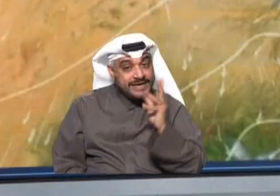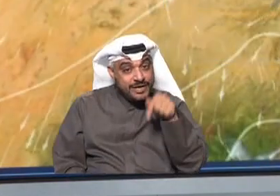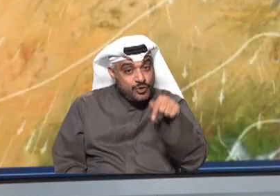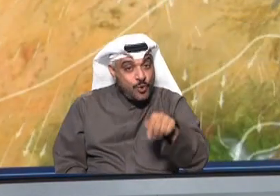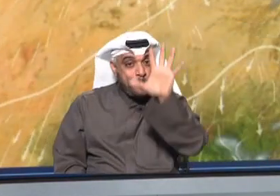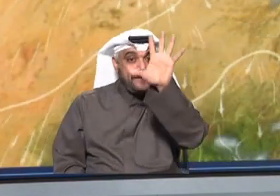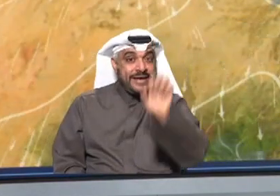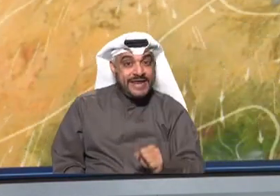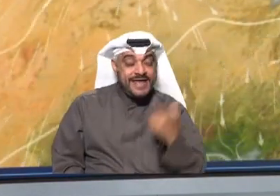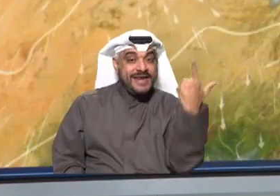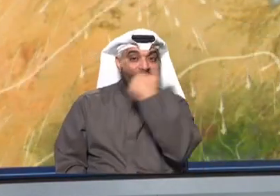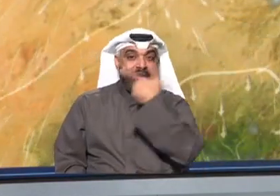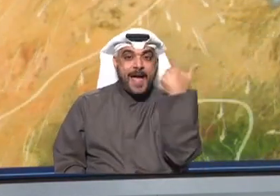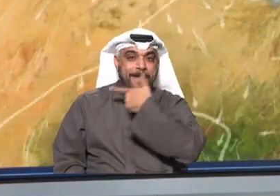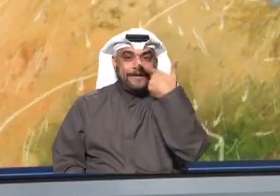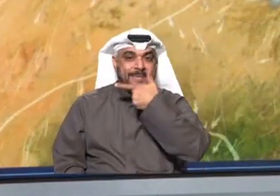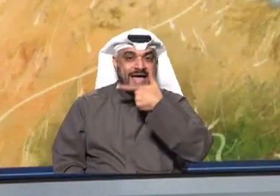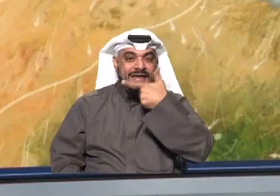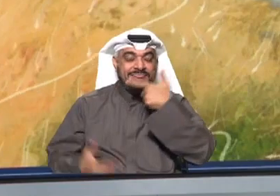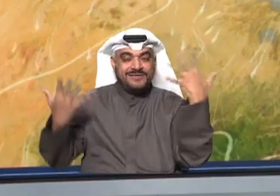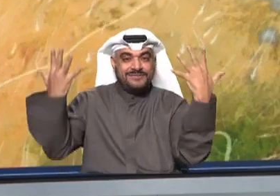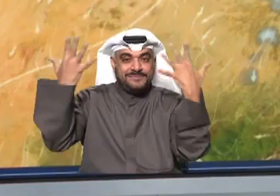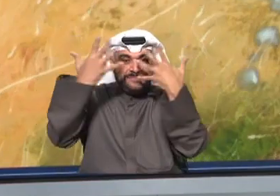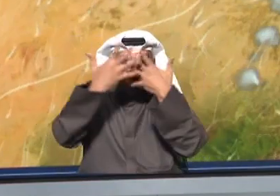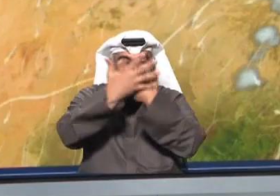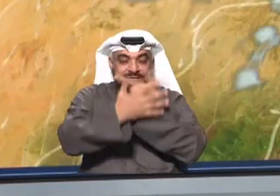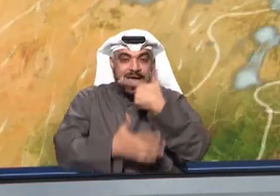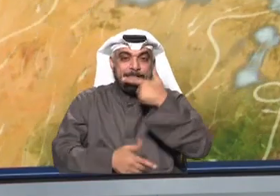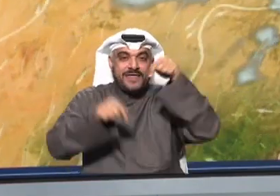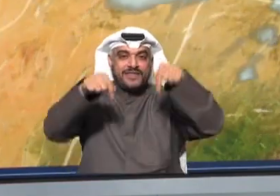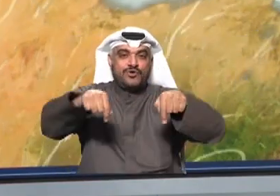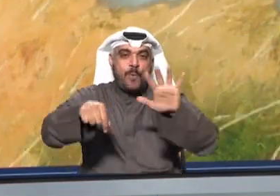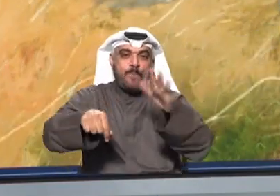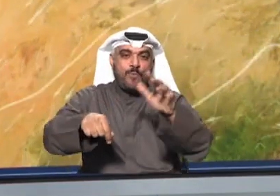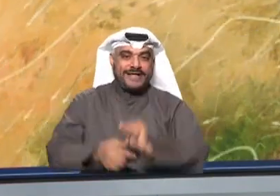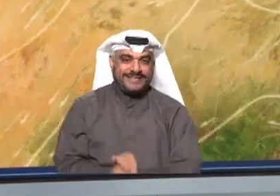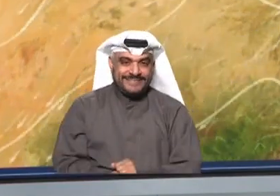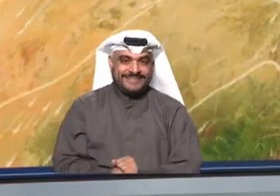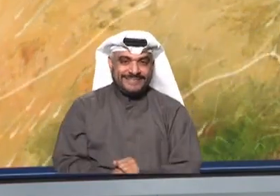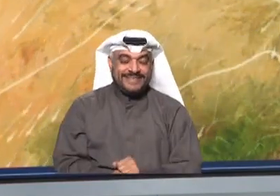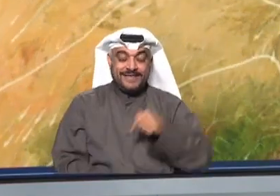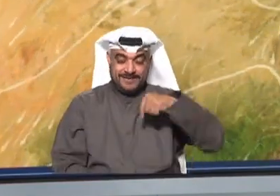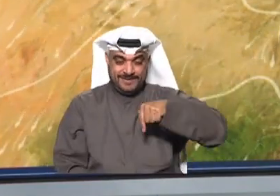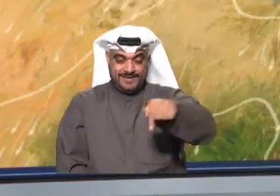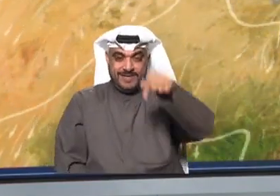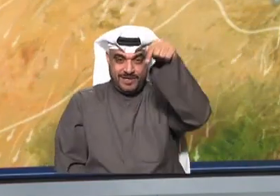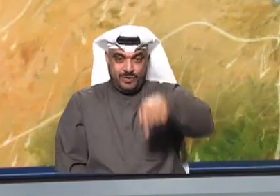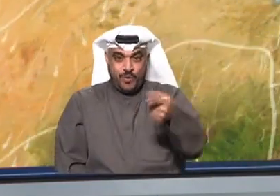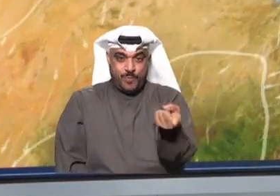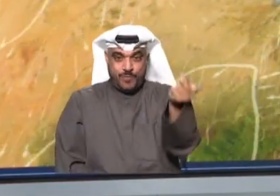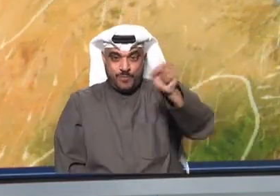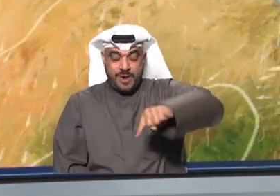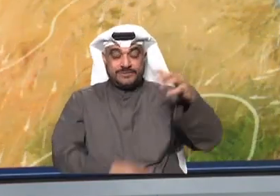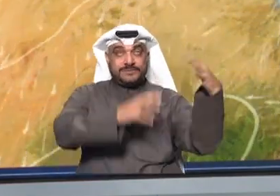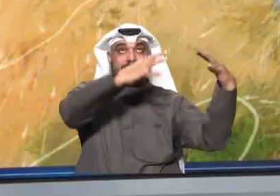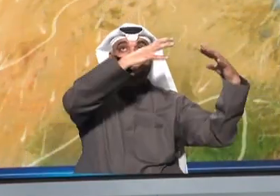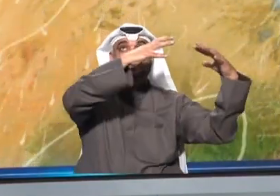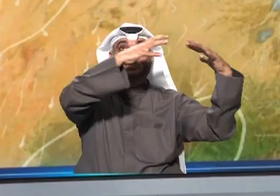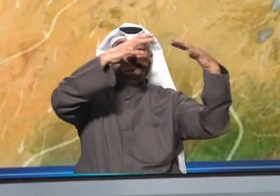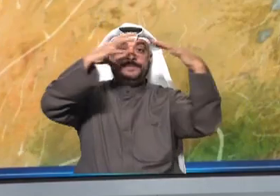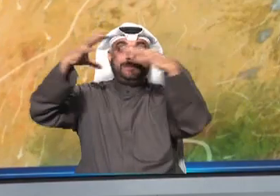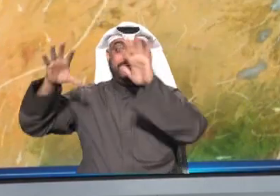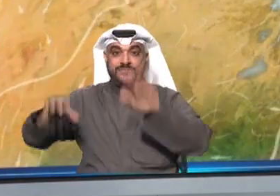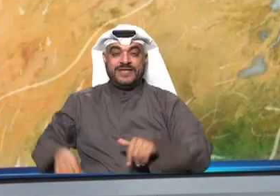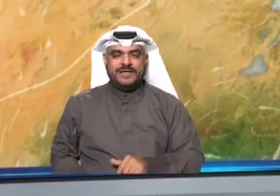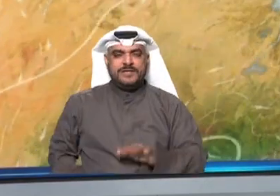عبور السحب راح يستمر ويانا أعزائي المشاهدين لعدة أيام، وراح تكون أجواءنا غائمة جزئيا إلى غائمة بعض الشيء، أما فرص الأمطار راح تكون